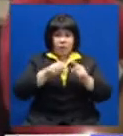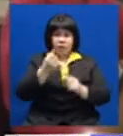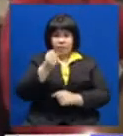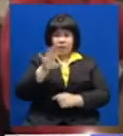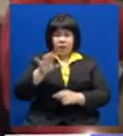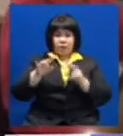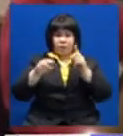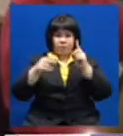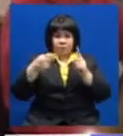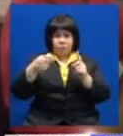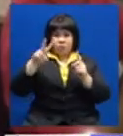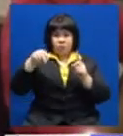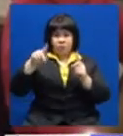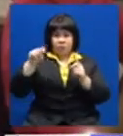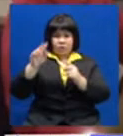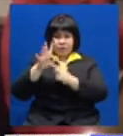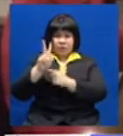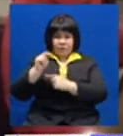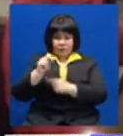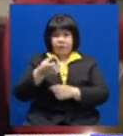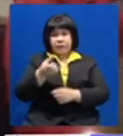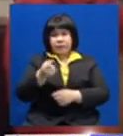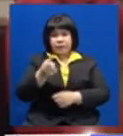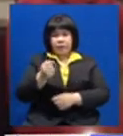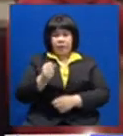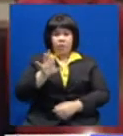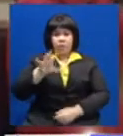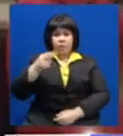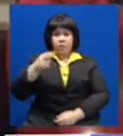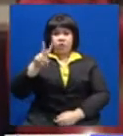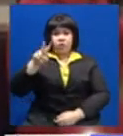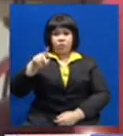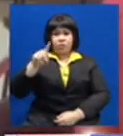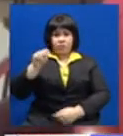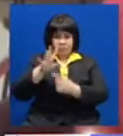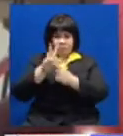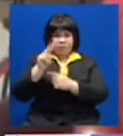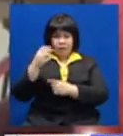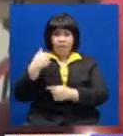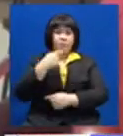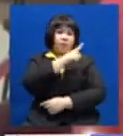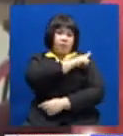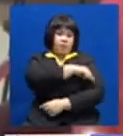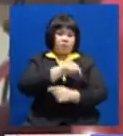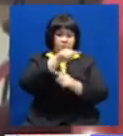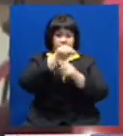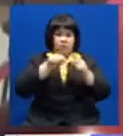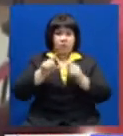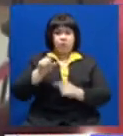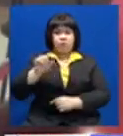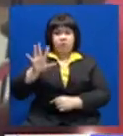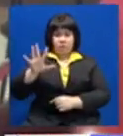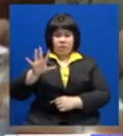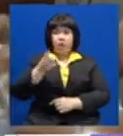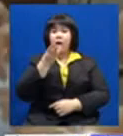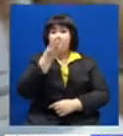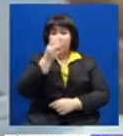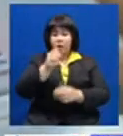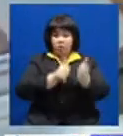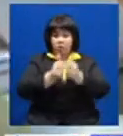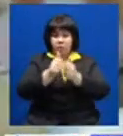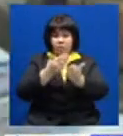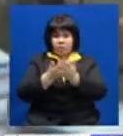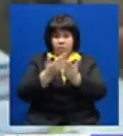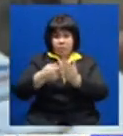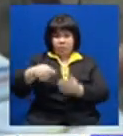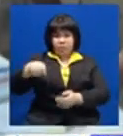และข้าวเหนียว 10%ปริมาณ 52,000ตันที่เหลือเป็นข้าวขาว 25%ซึ่งข้าวที่นำมาประมูลทั้ง